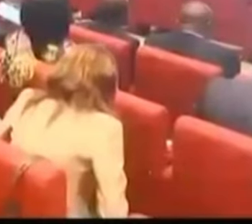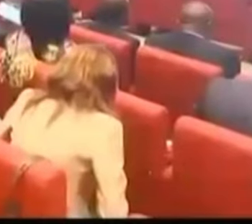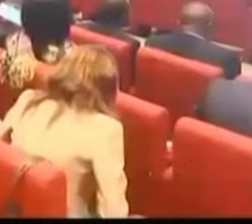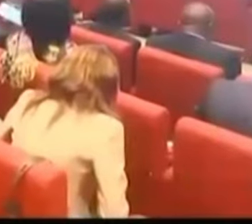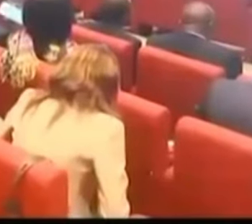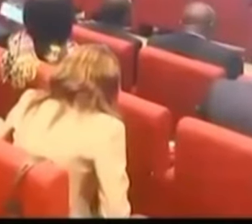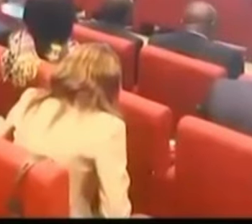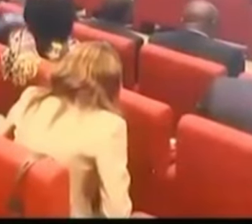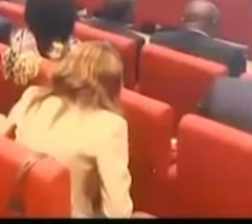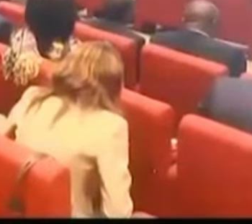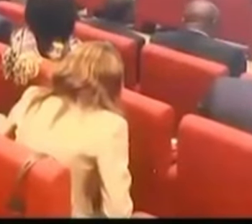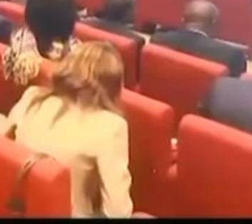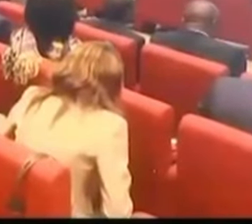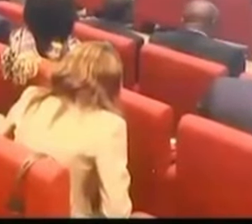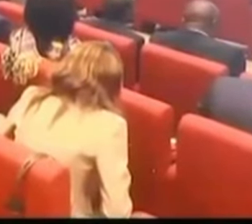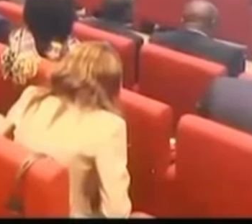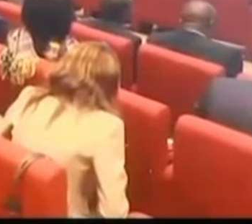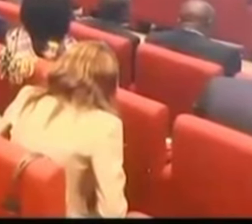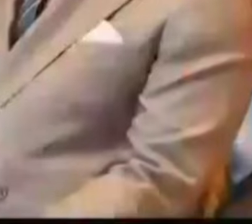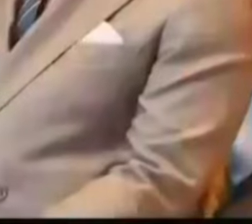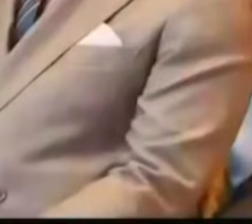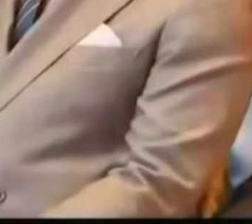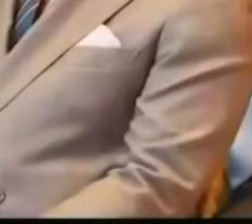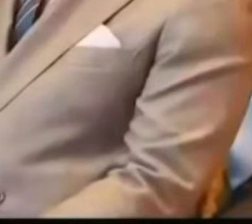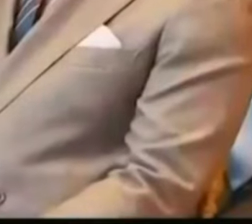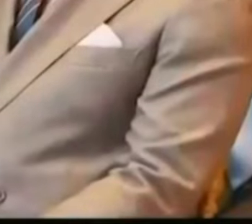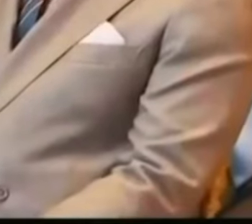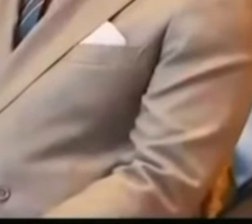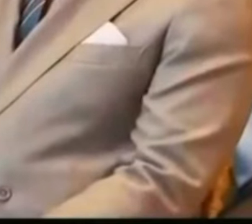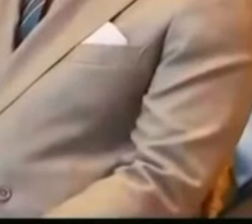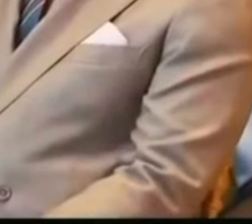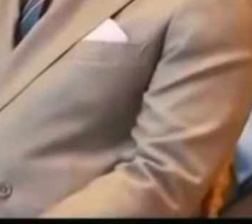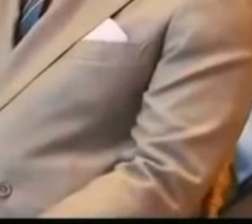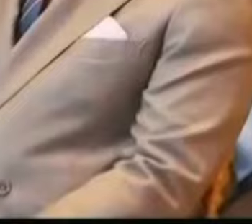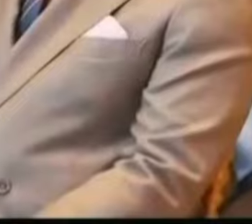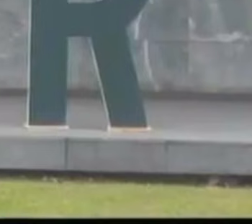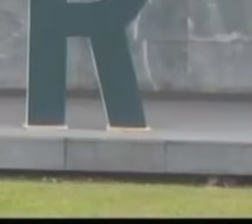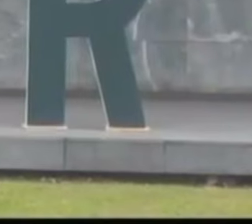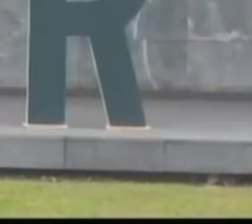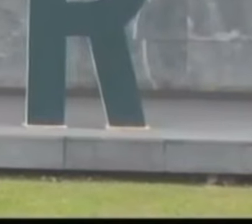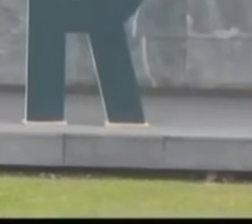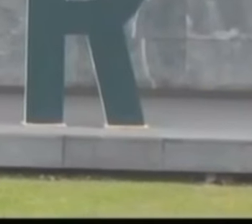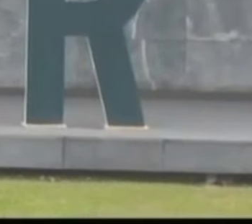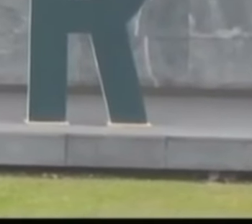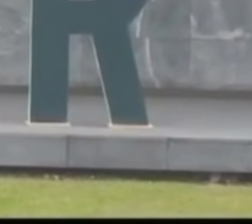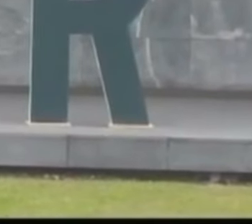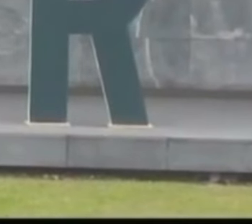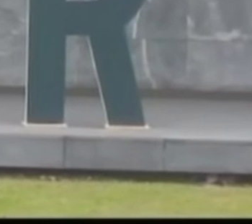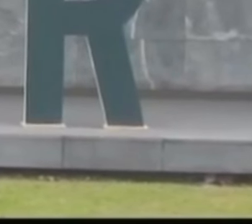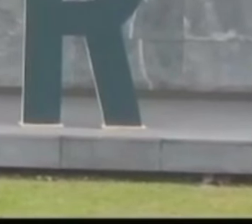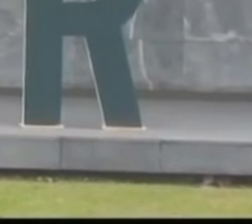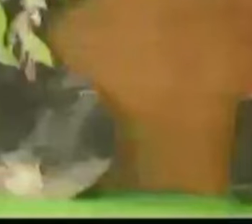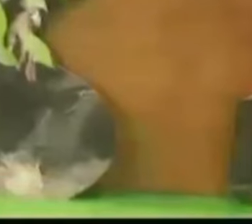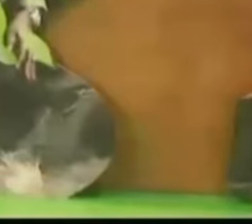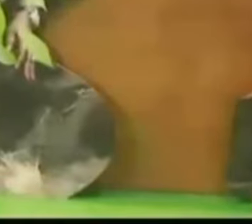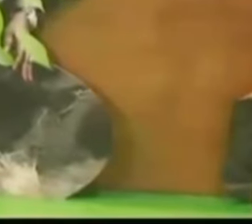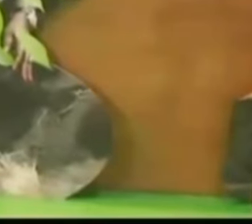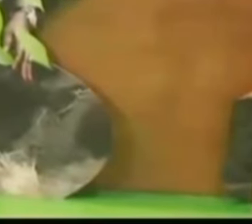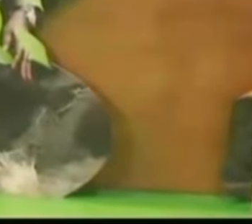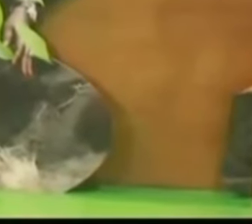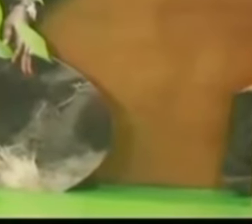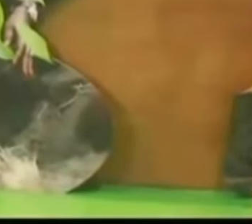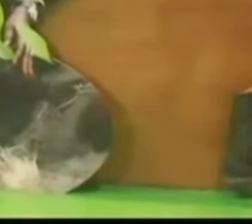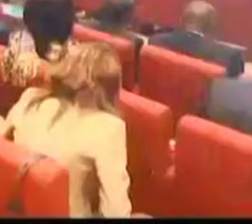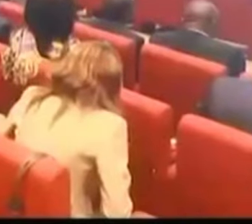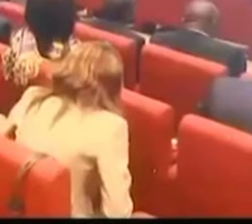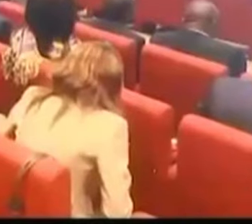L'humanité tout entière avait les yeux et les oreilles braquées sur la toute première conférence internationale sur les reboisements